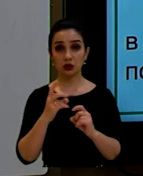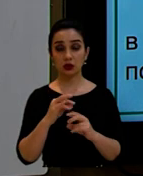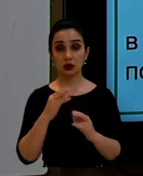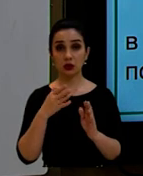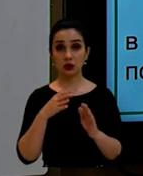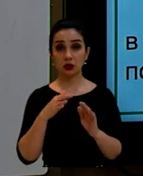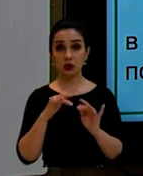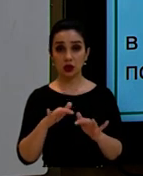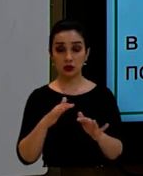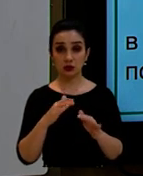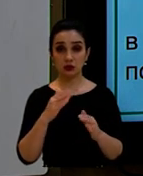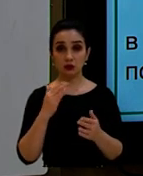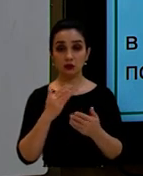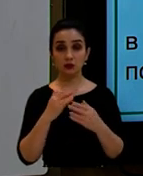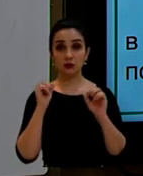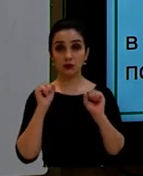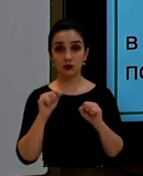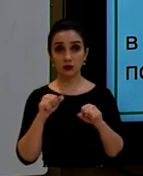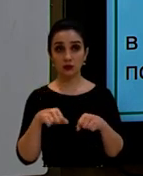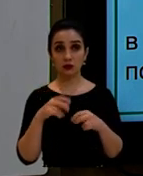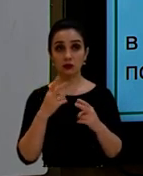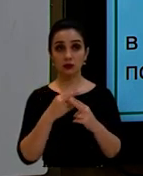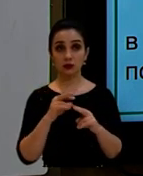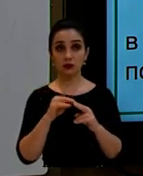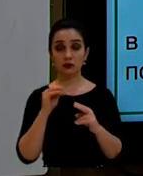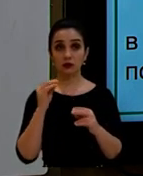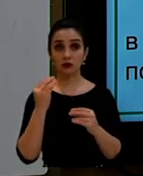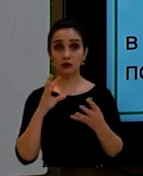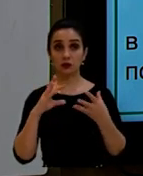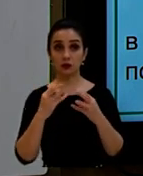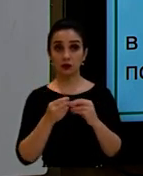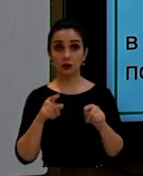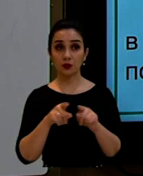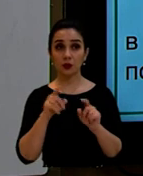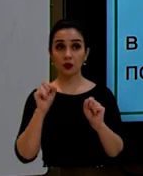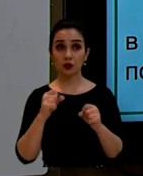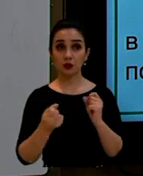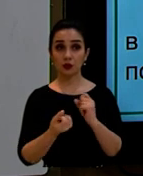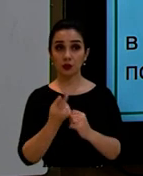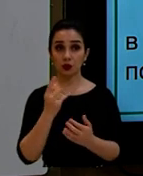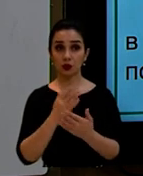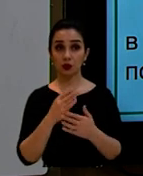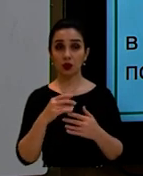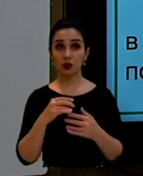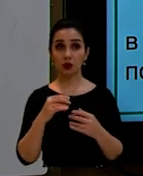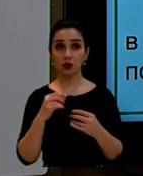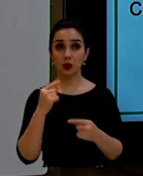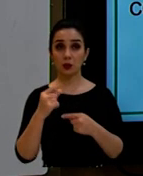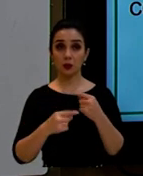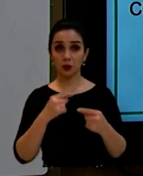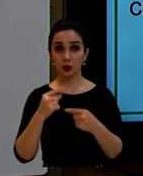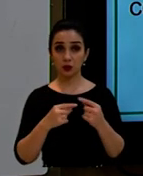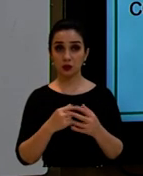реакции. Возможность для неограниченного скрещивания, в результате которого появляется плодовитое